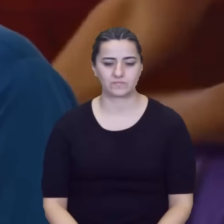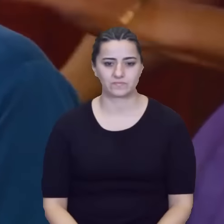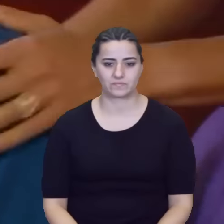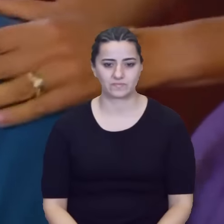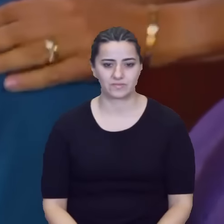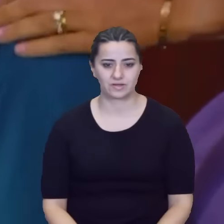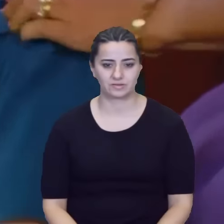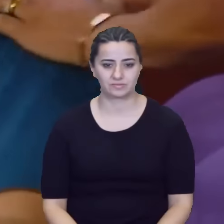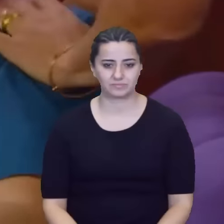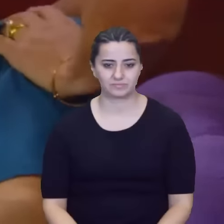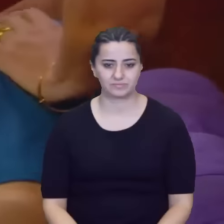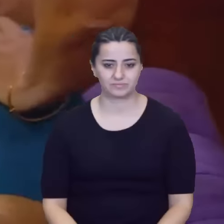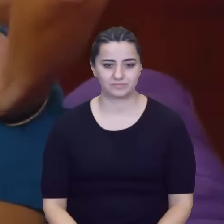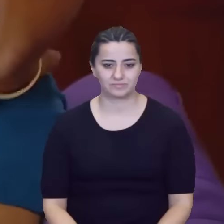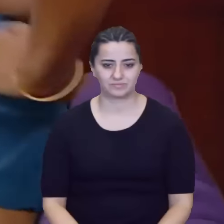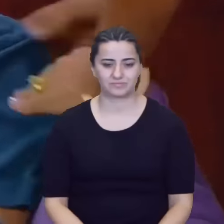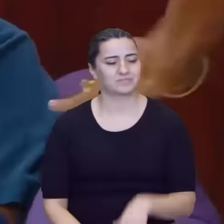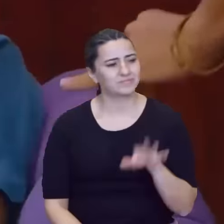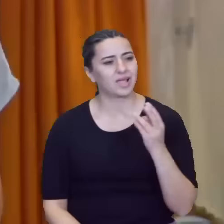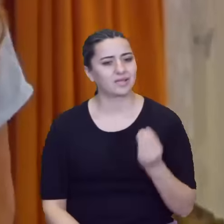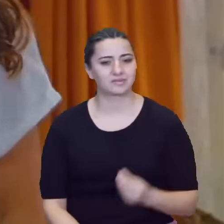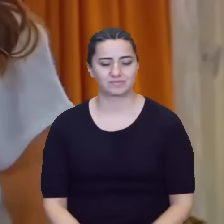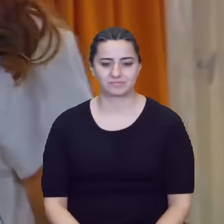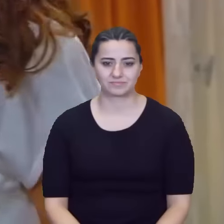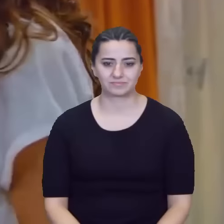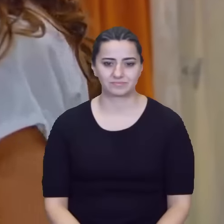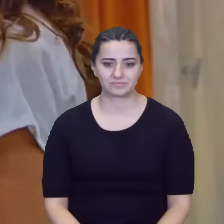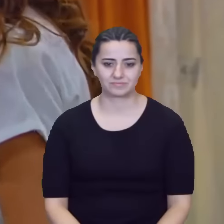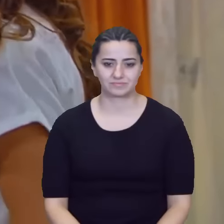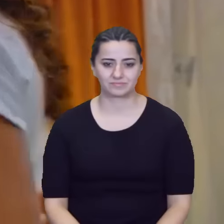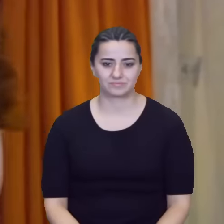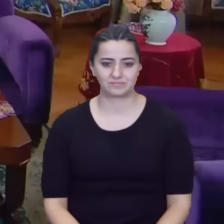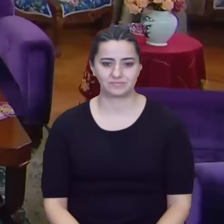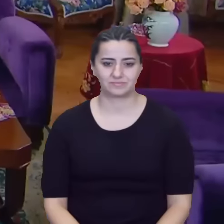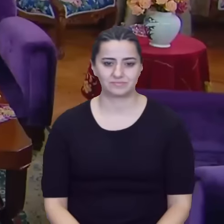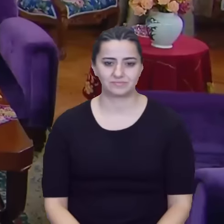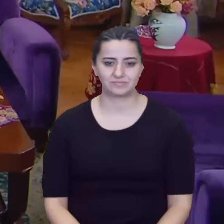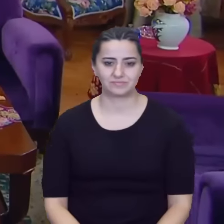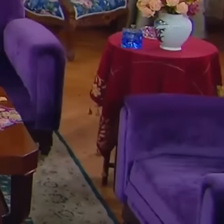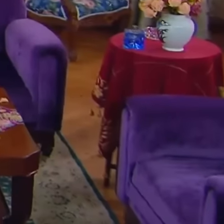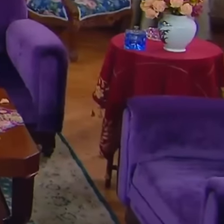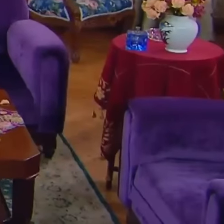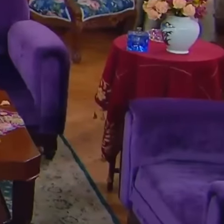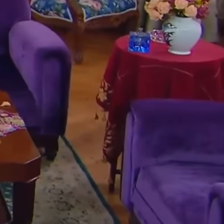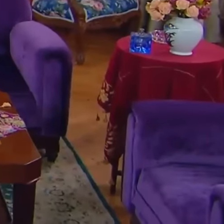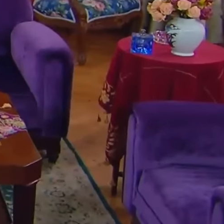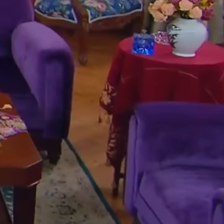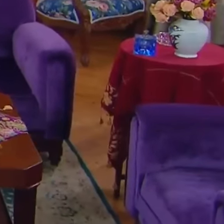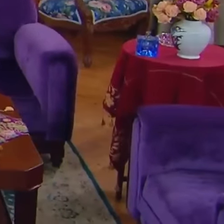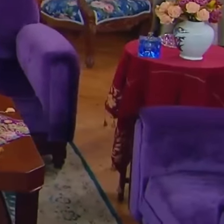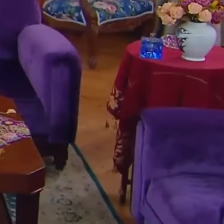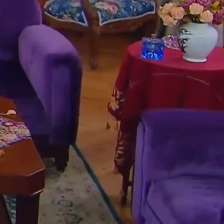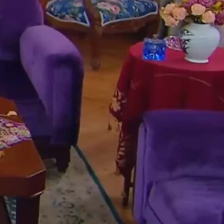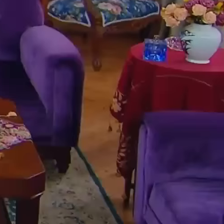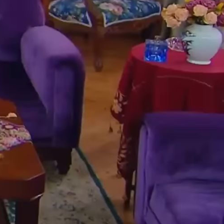kırlenti yerleştirdi, Ahmet omzundan geri çekti. Gülden beyaz tişörtünün altında yeşil kumaş pantolonuyla